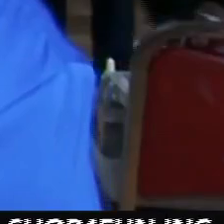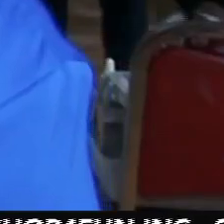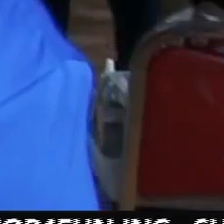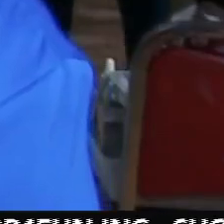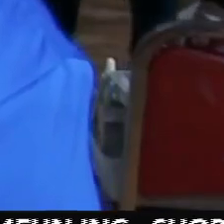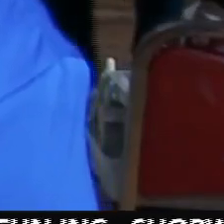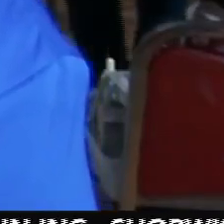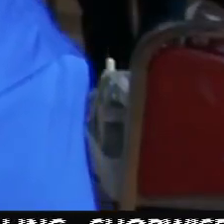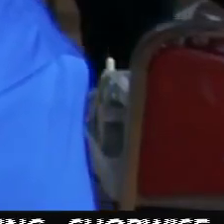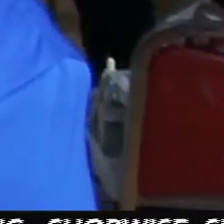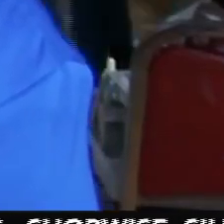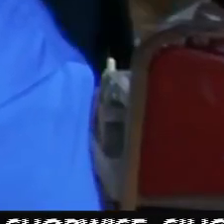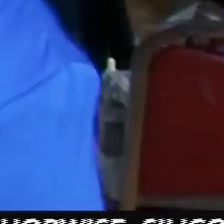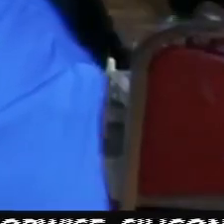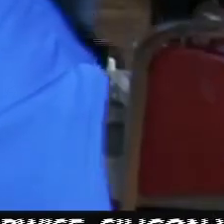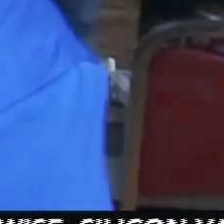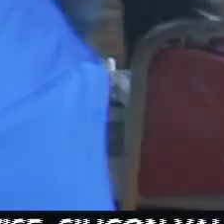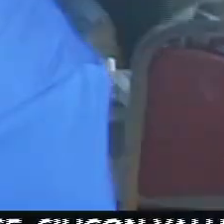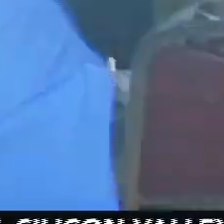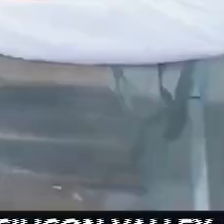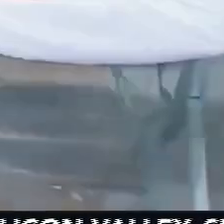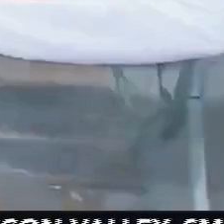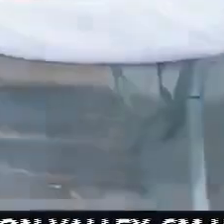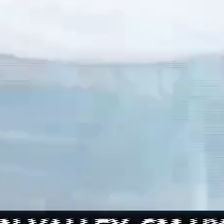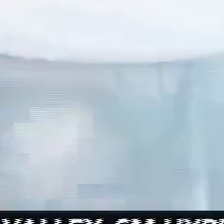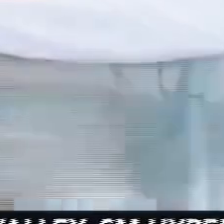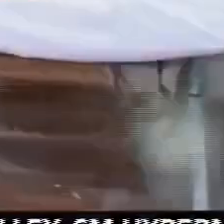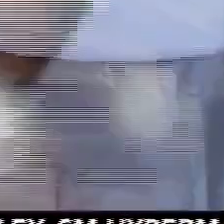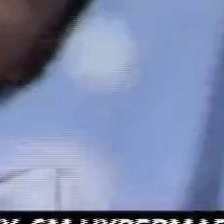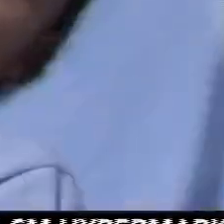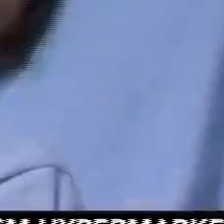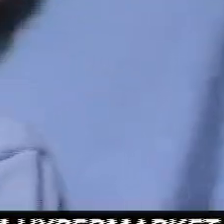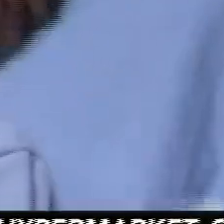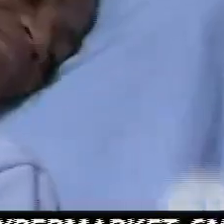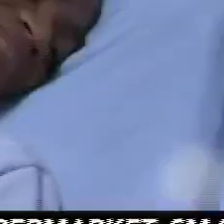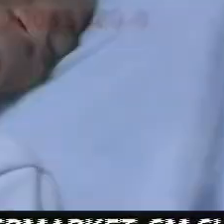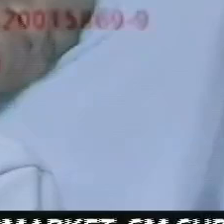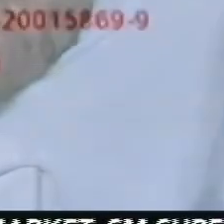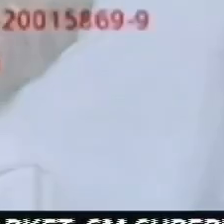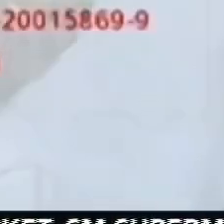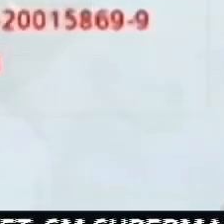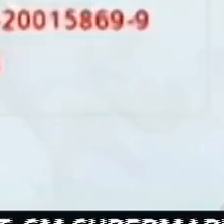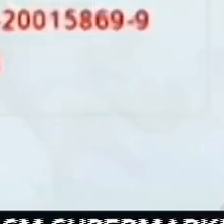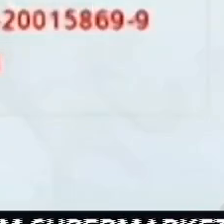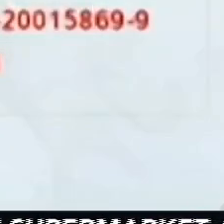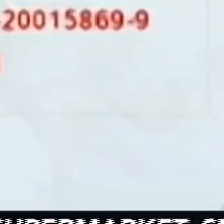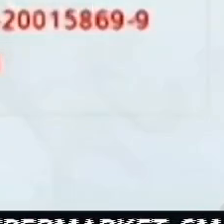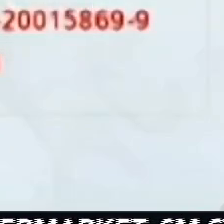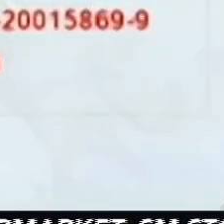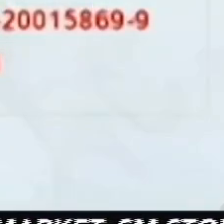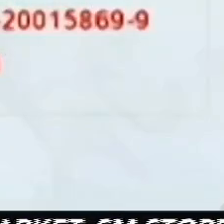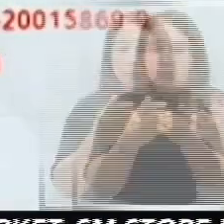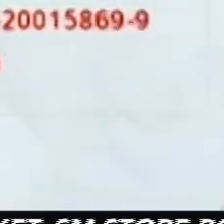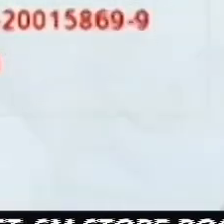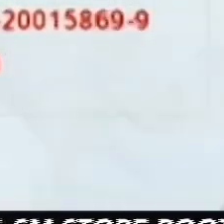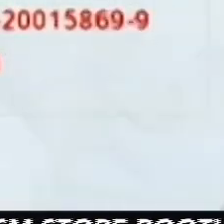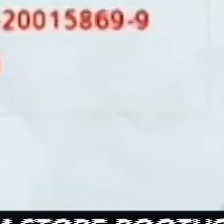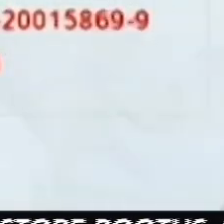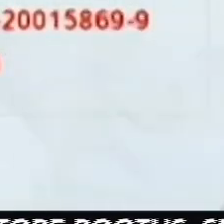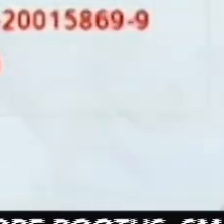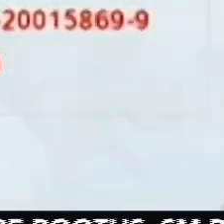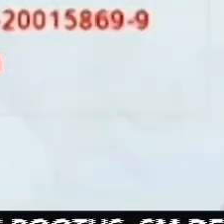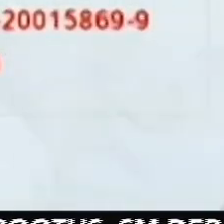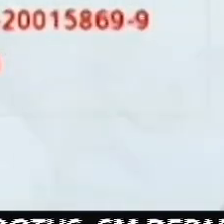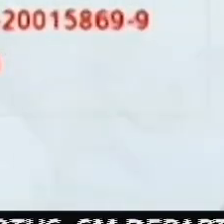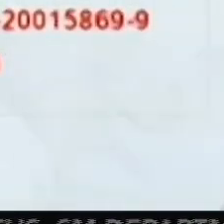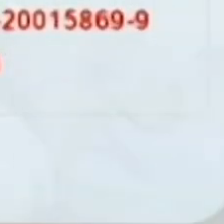can still help by donating blood. Sa mga nais makiisa sa aming mga proyekto, maaaring magdeposito